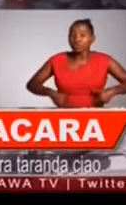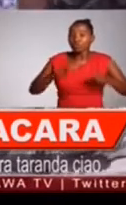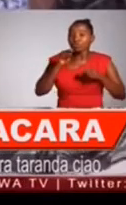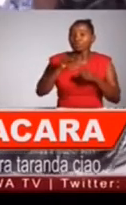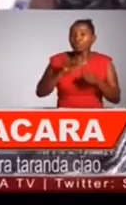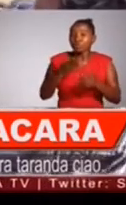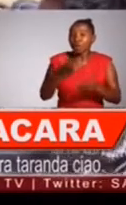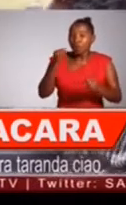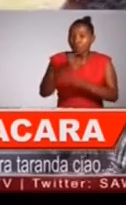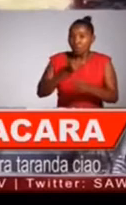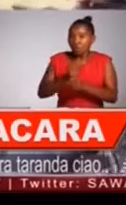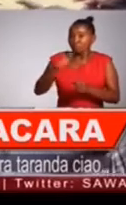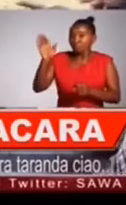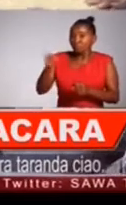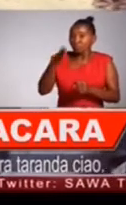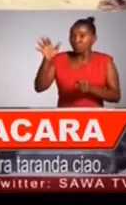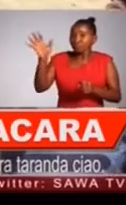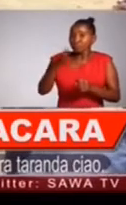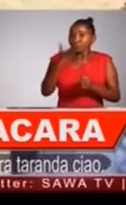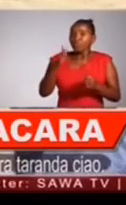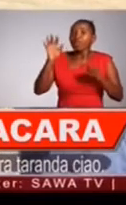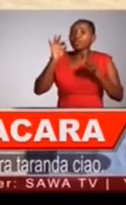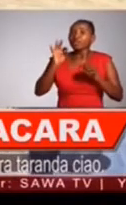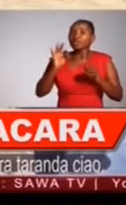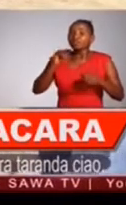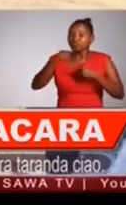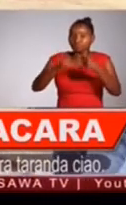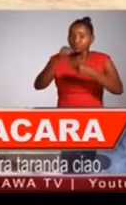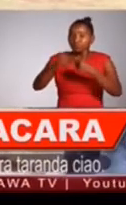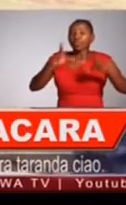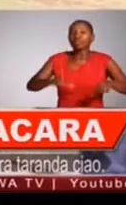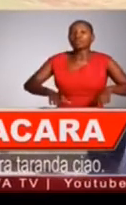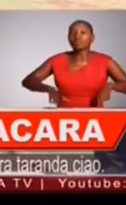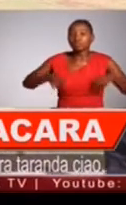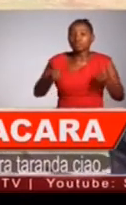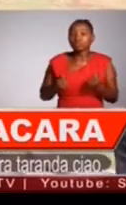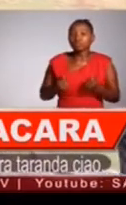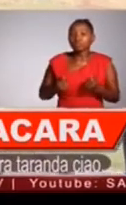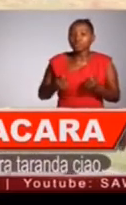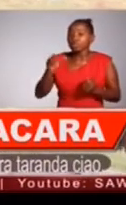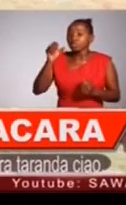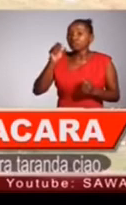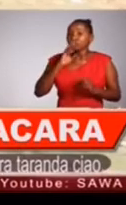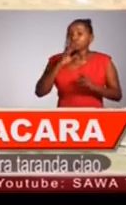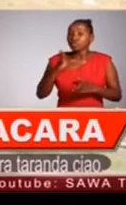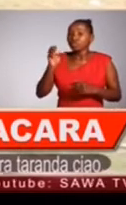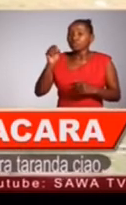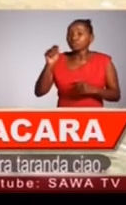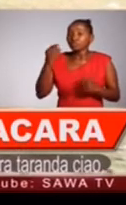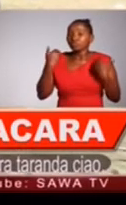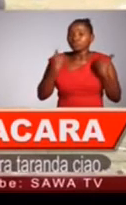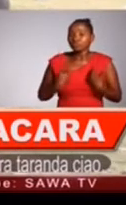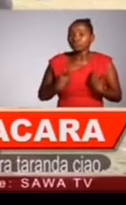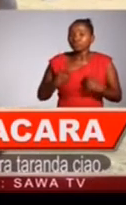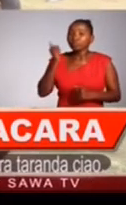kebe ojude Are yawera waonego shorana kugami ya ido Nego metuwa rithi ya nabere ke motorere Gerifu watara sawa TV